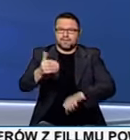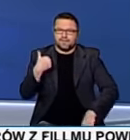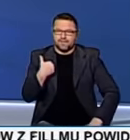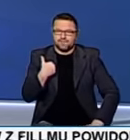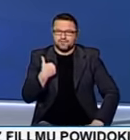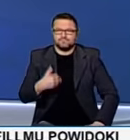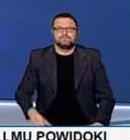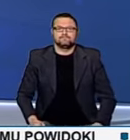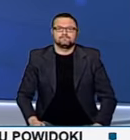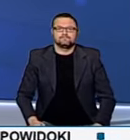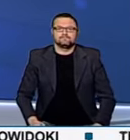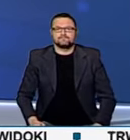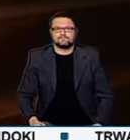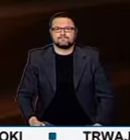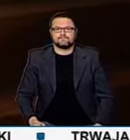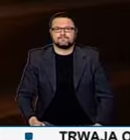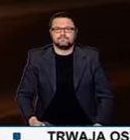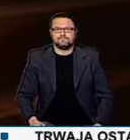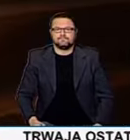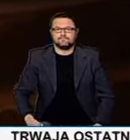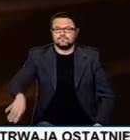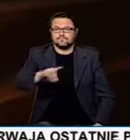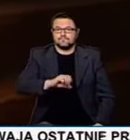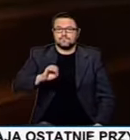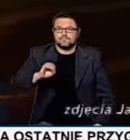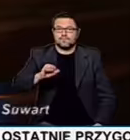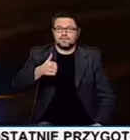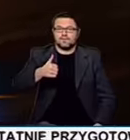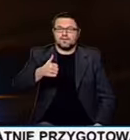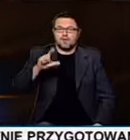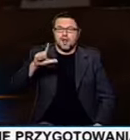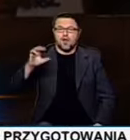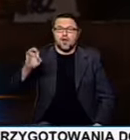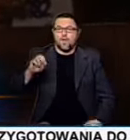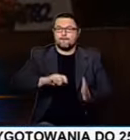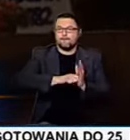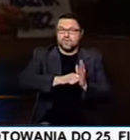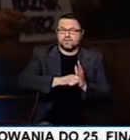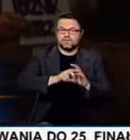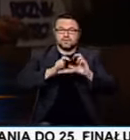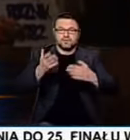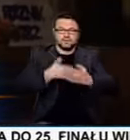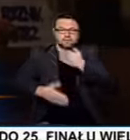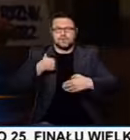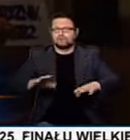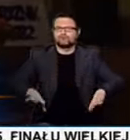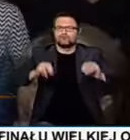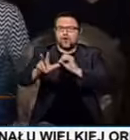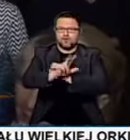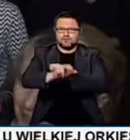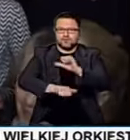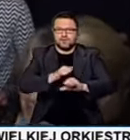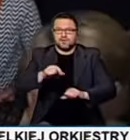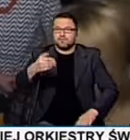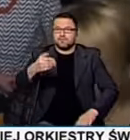temu. Katarzyna Zajda. W auli pierwszego ELO w Piotrkowie Trybunalskim dziś czas cofnął się do początku lat 80.,